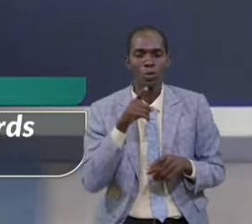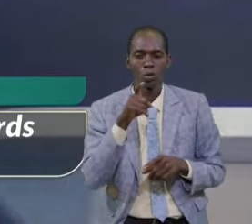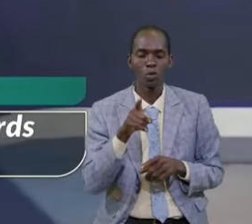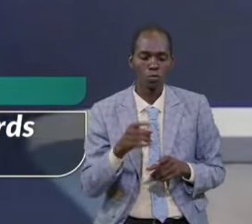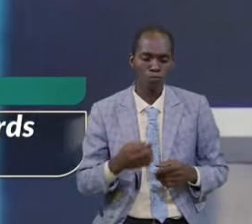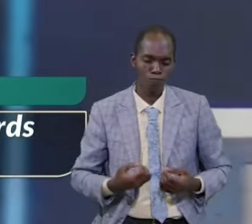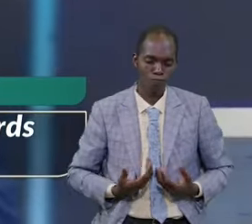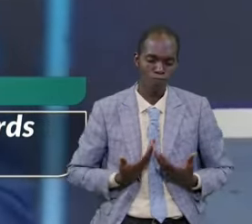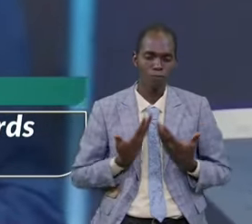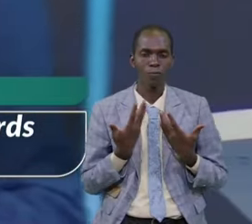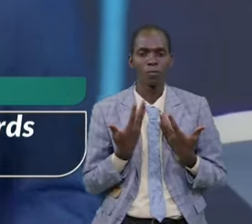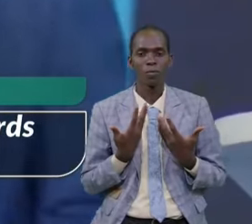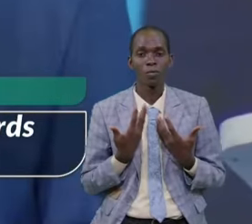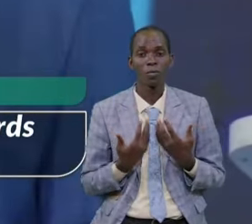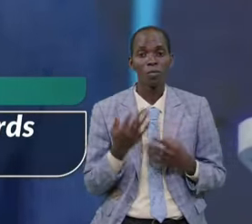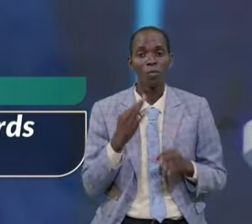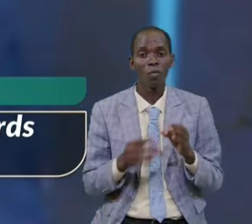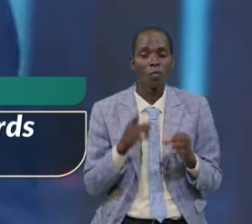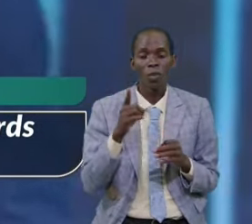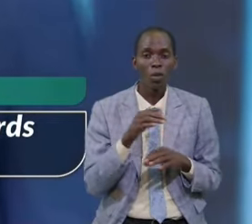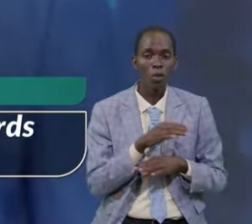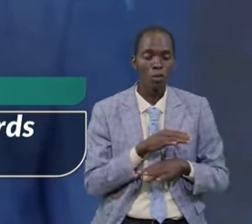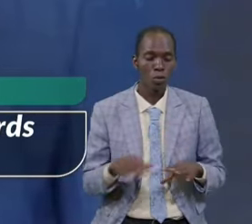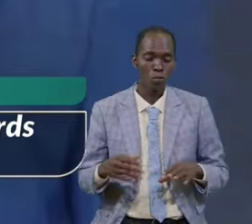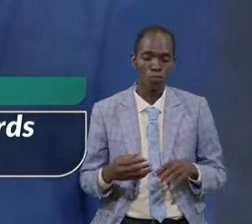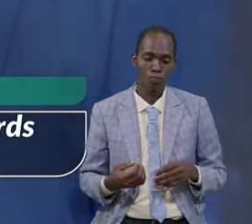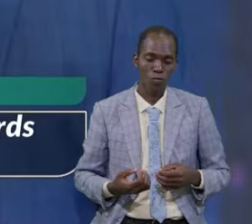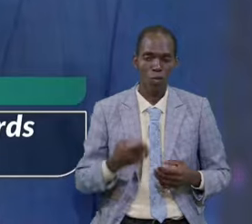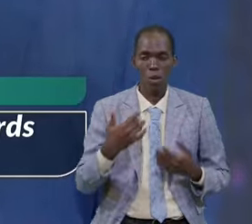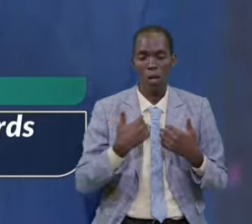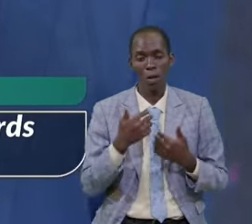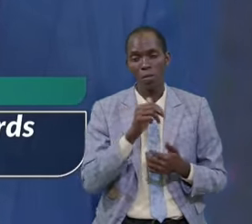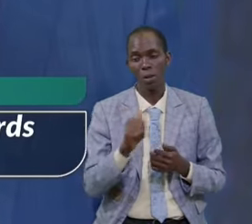évoluer, conduire, diriger. Si vous conduisez un véhicule,